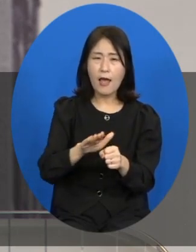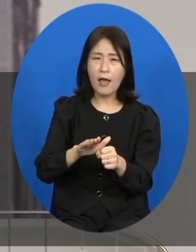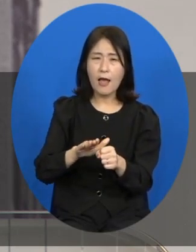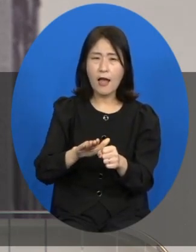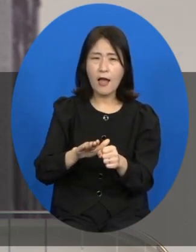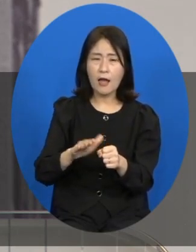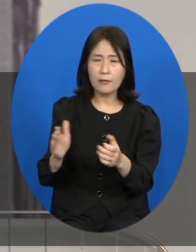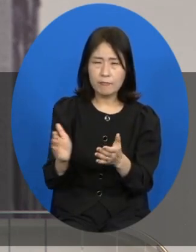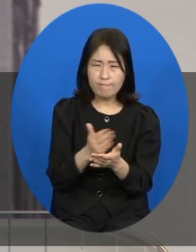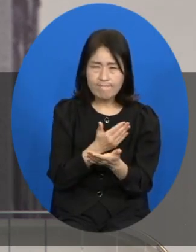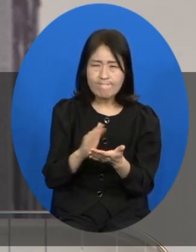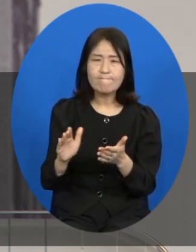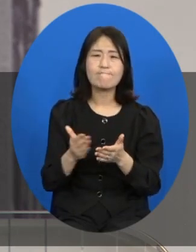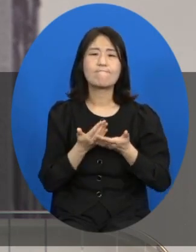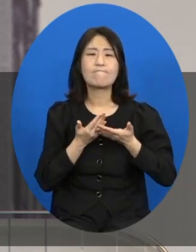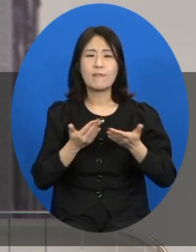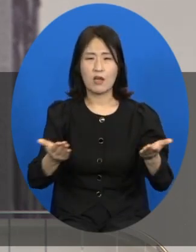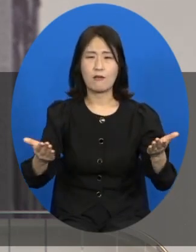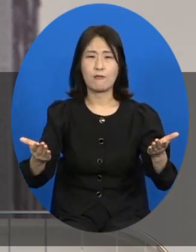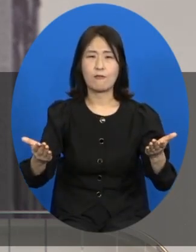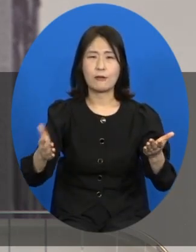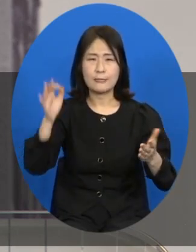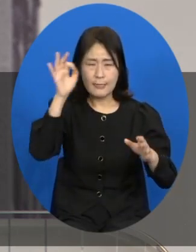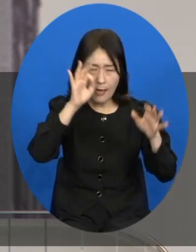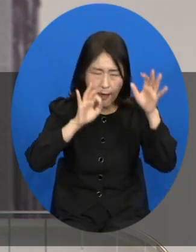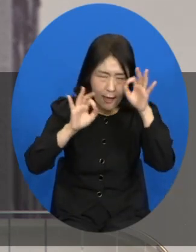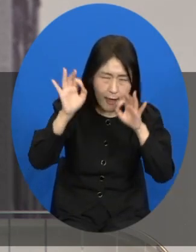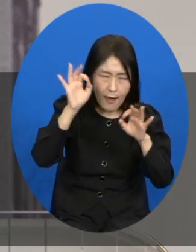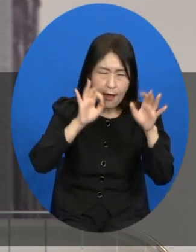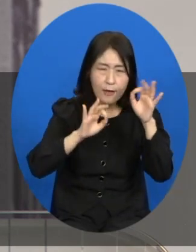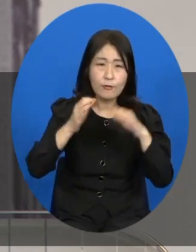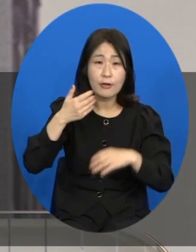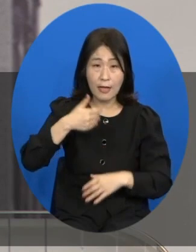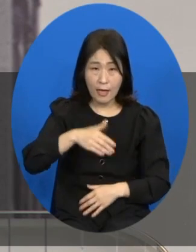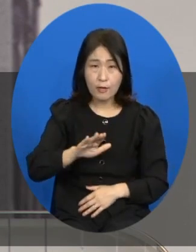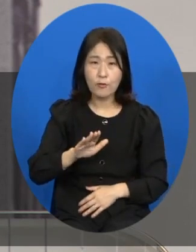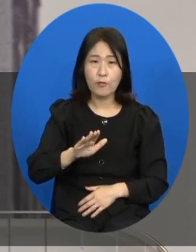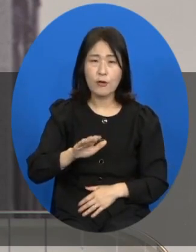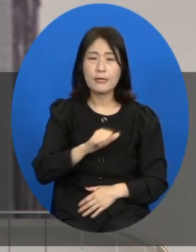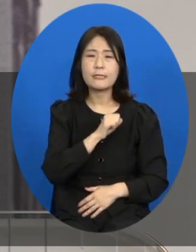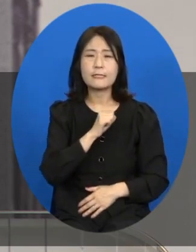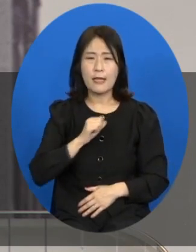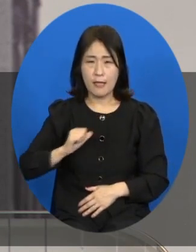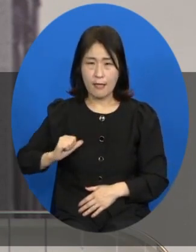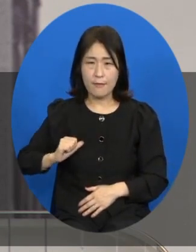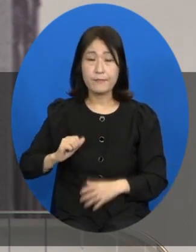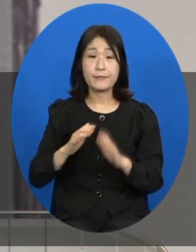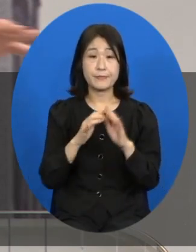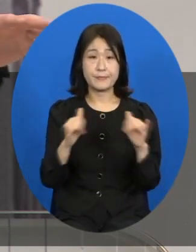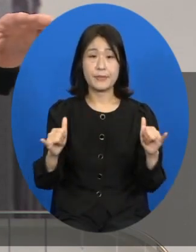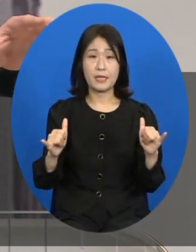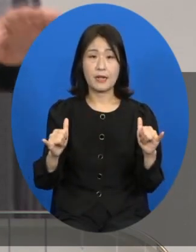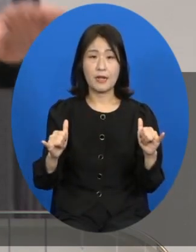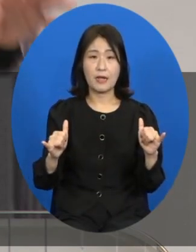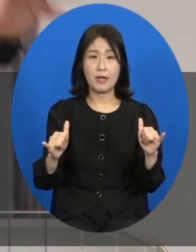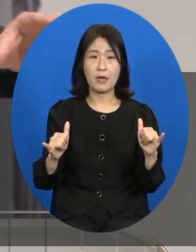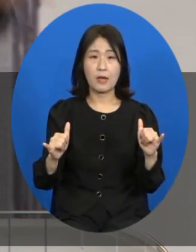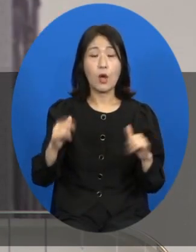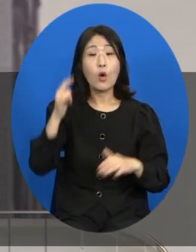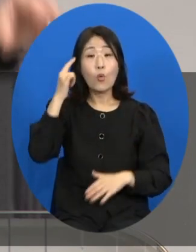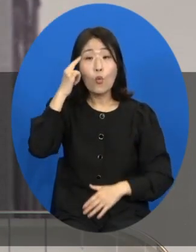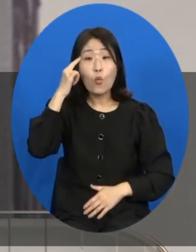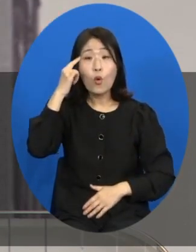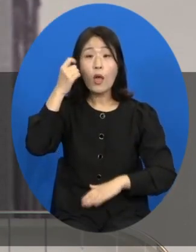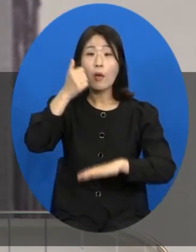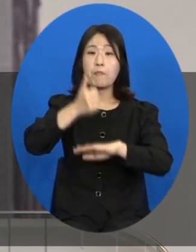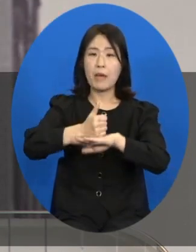베풀고 나누고 찾아가고 그렇게 견뎌 나가 사람 왜요 그 마지막 끝에 뭐가 있는지 아니까